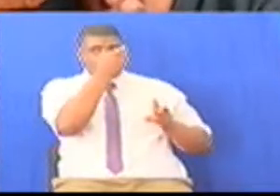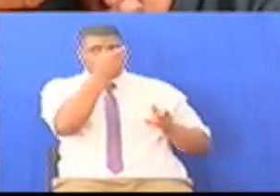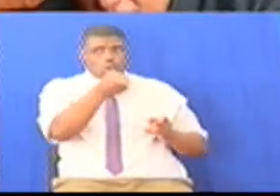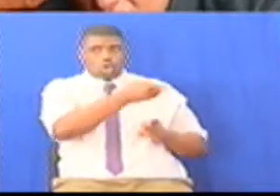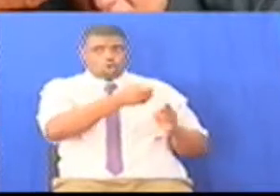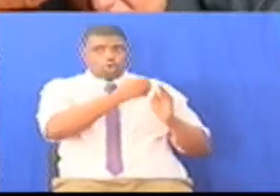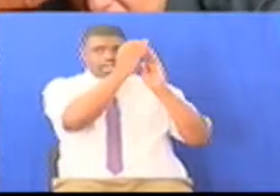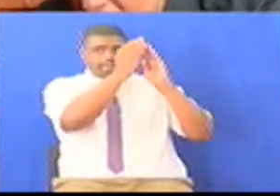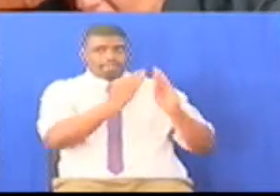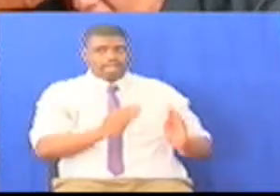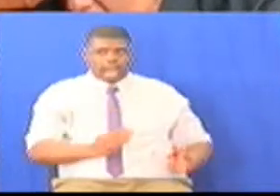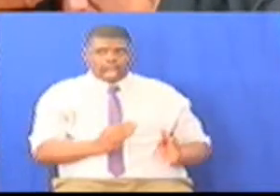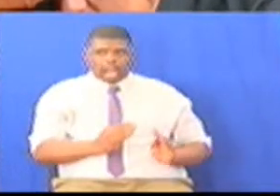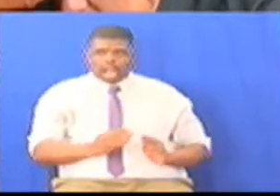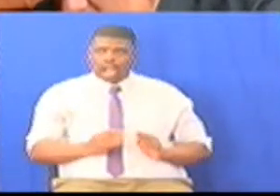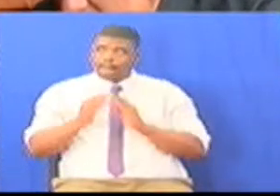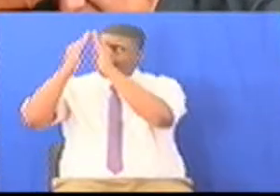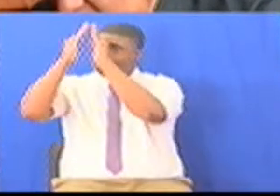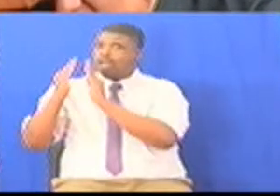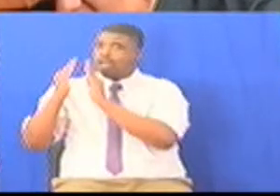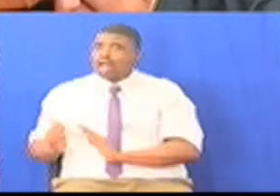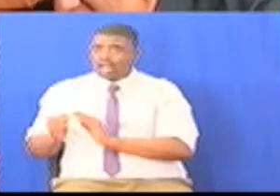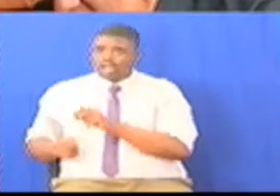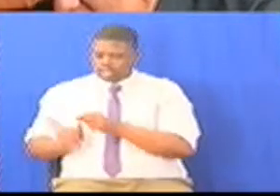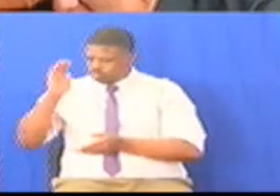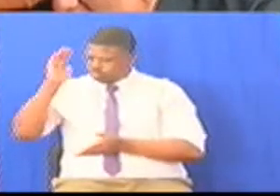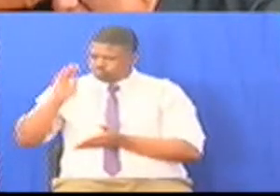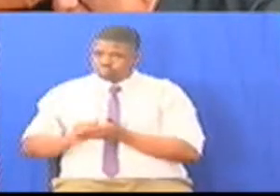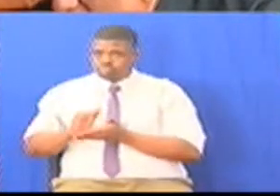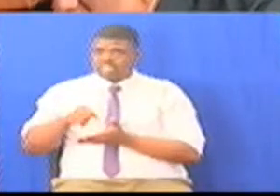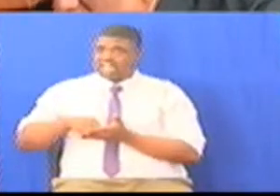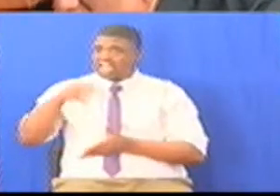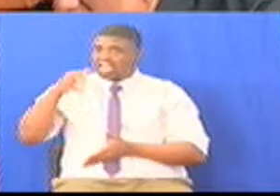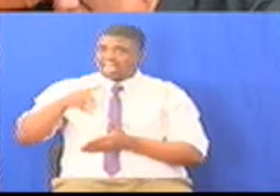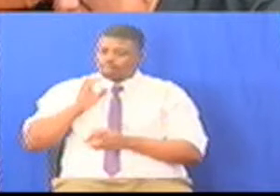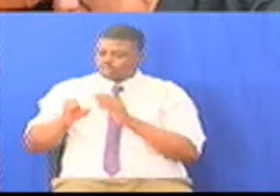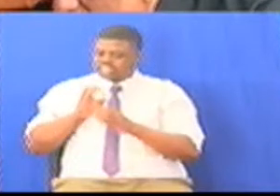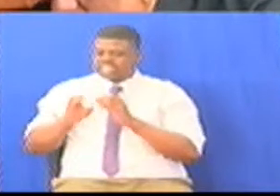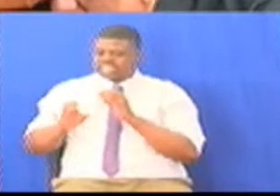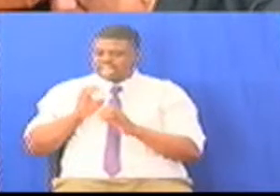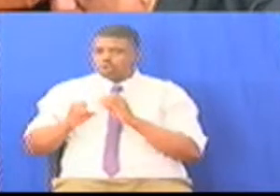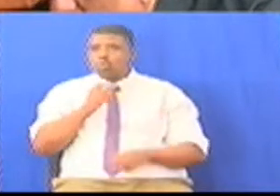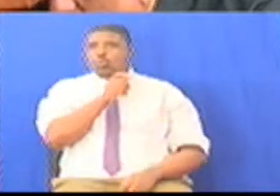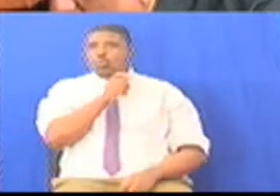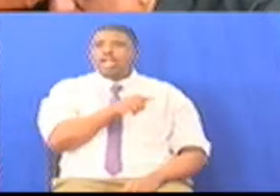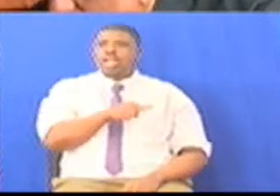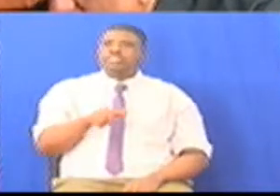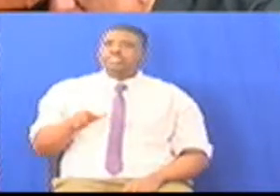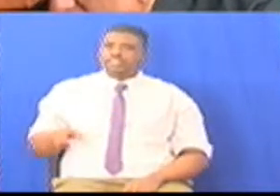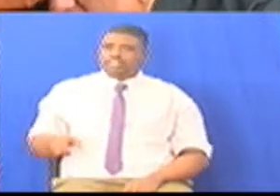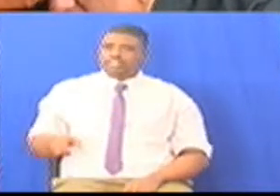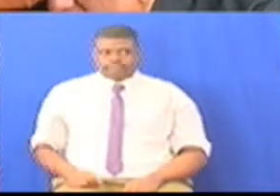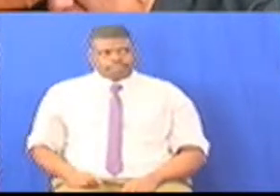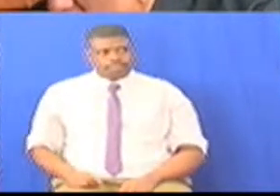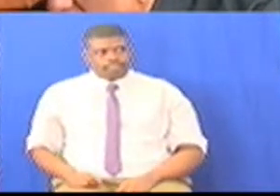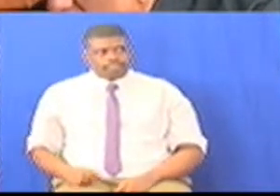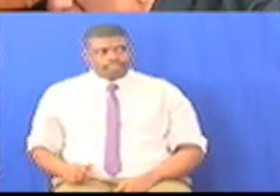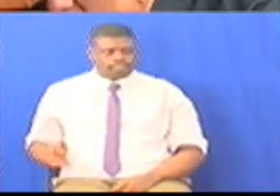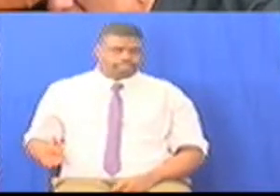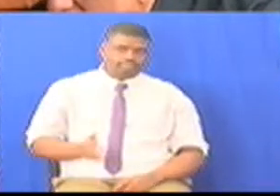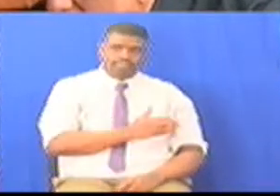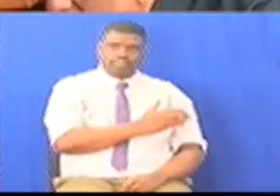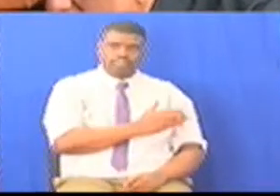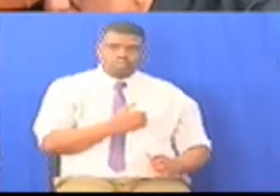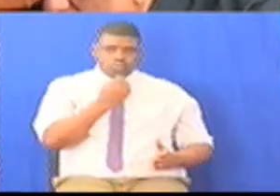hivyo kupunguzia wananchi mzigo mkubwa wa gharama za mawasiliano. Sheria ya ushuru wa bidhaa sura ya